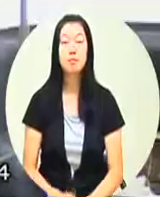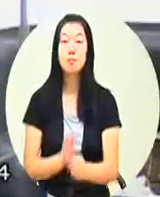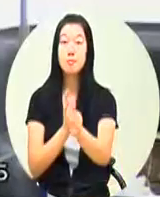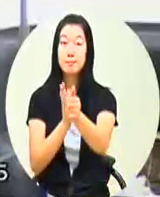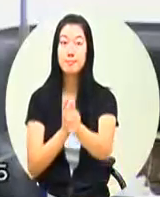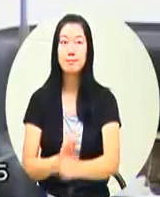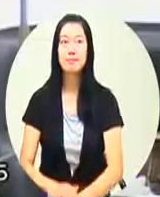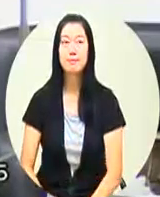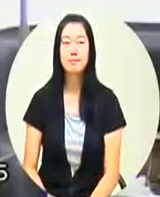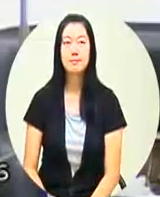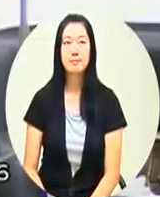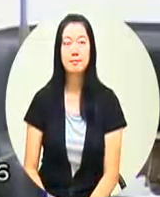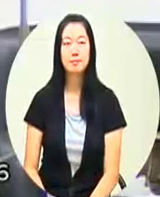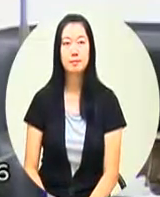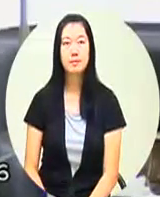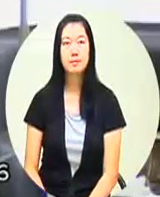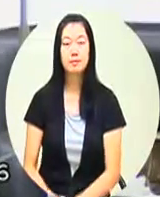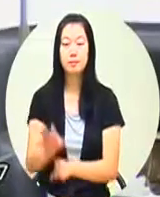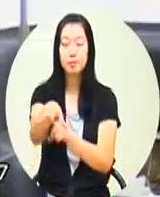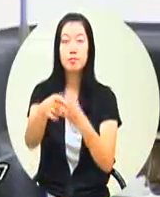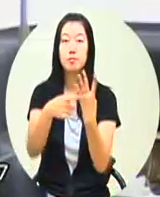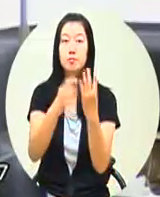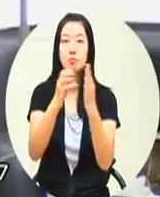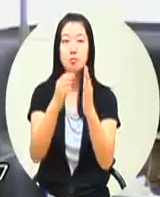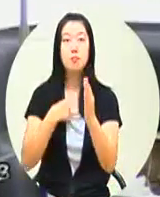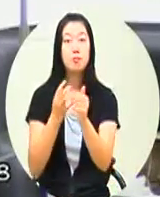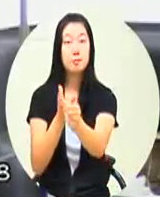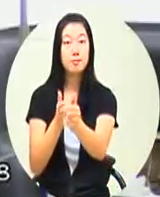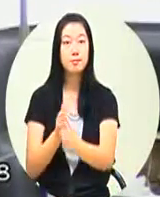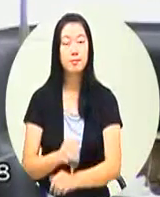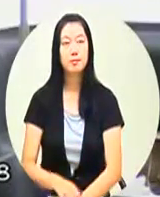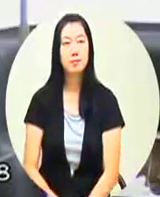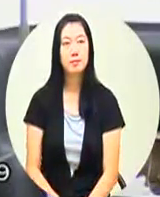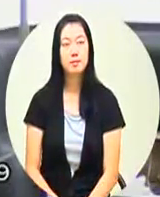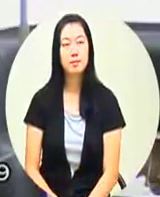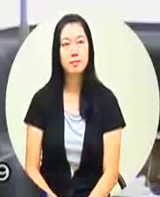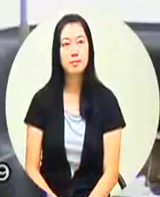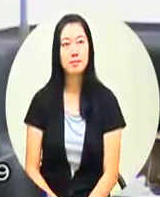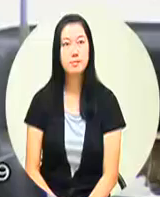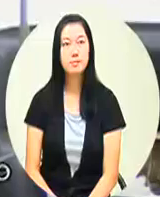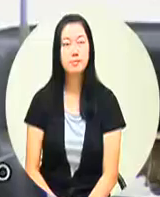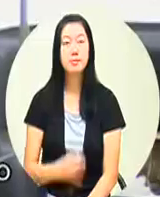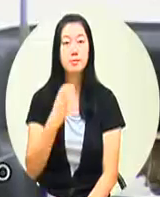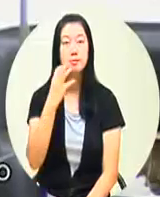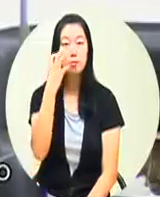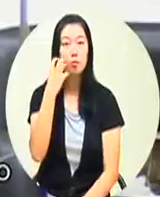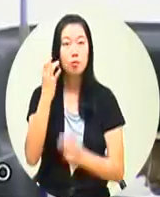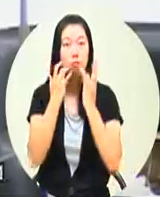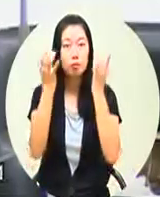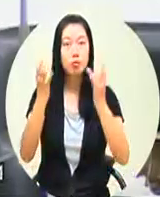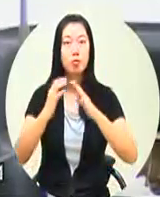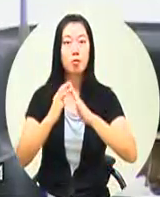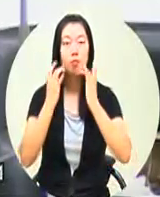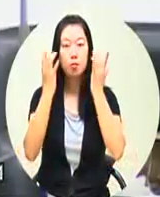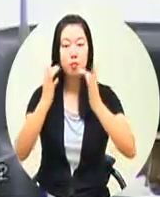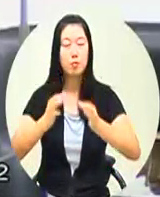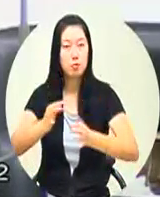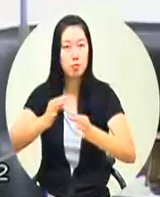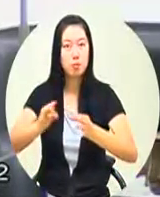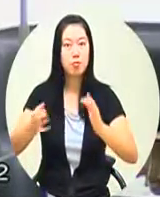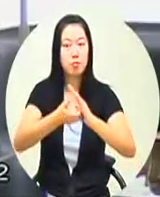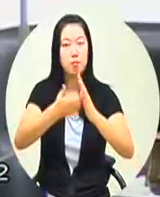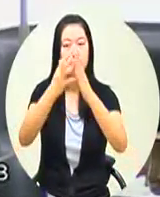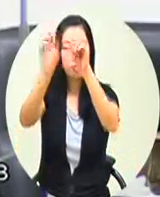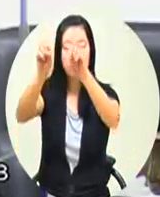教那个农业局啊，这个果菜市场的拆迁啊，我